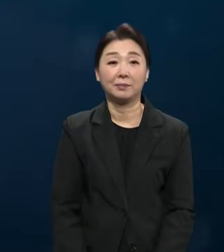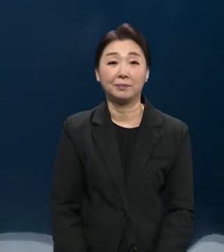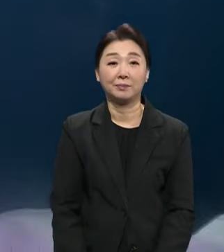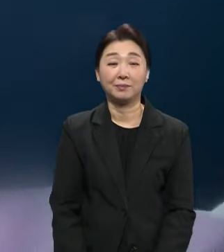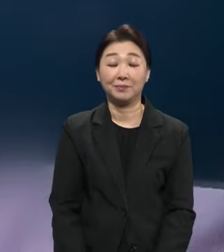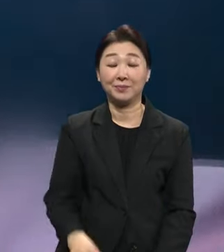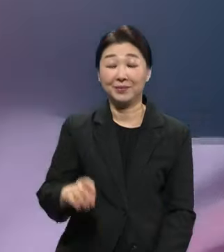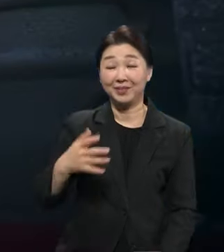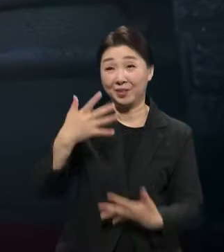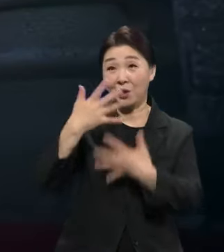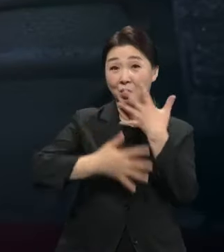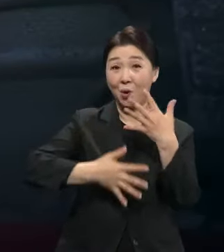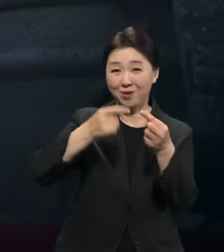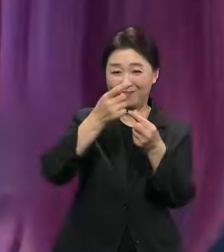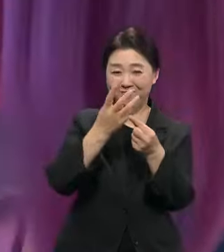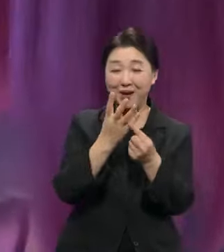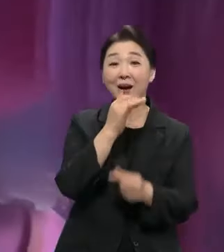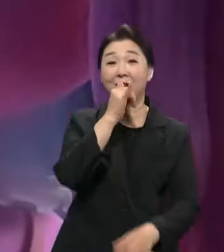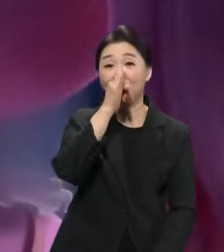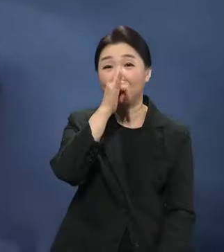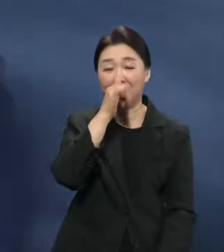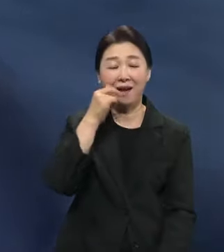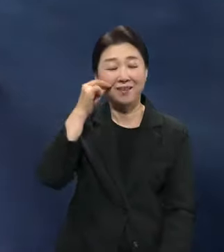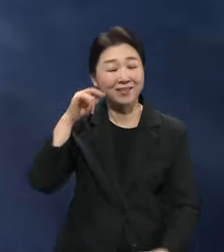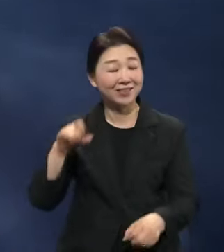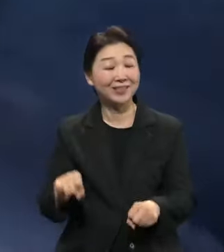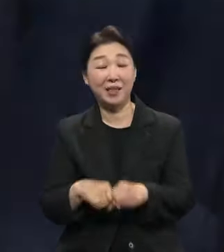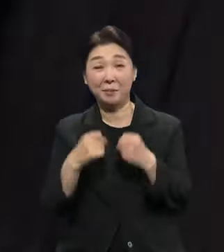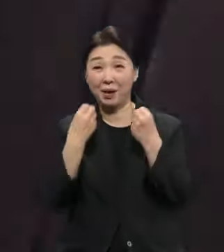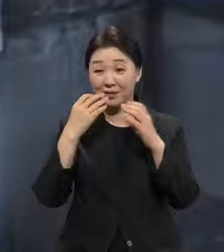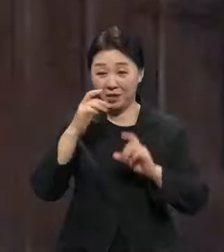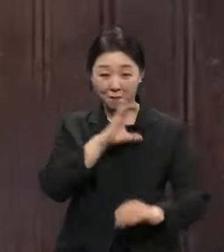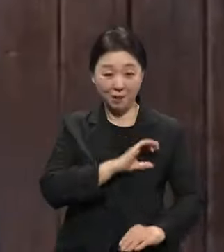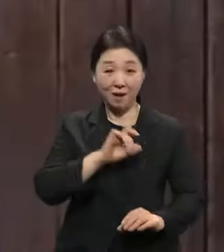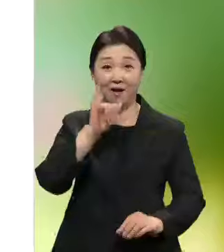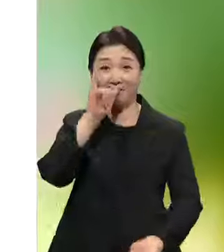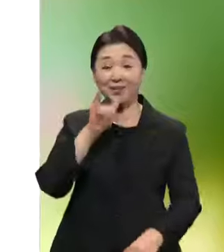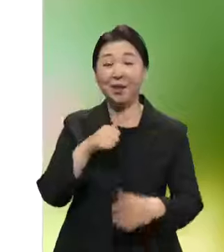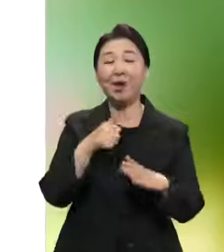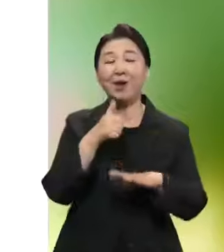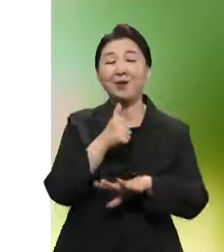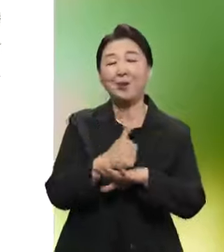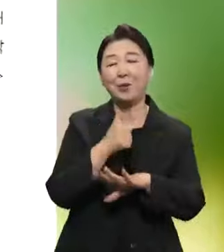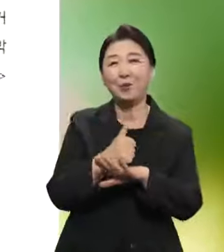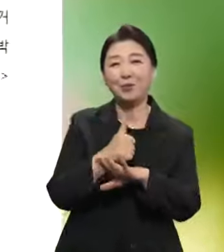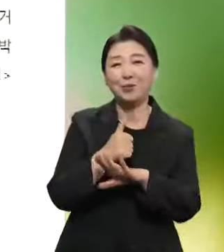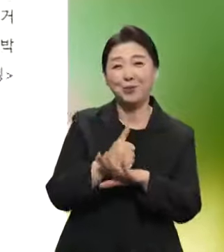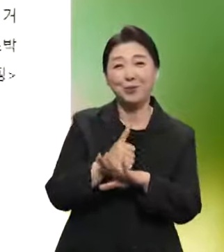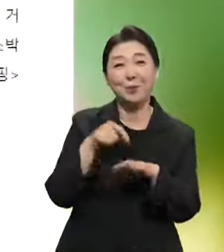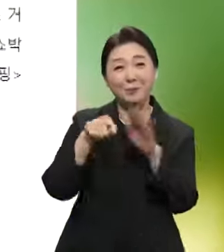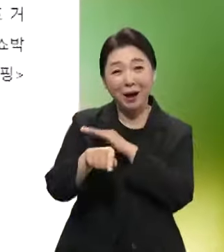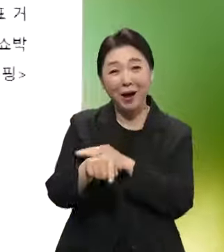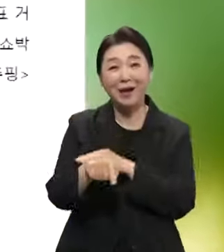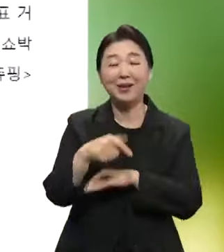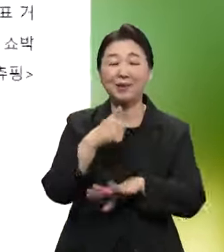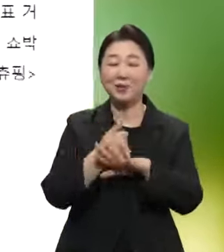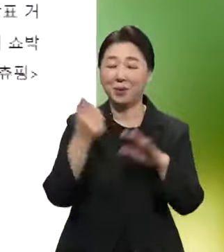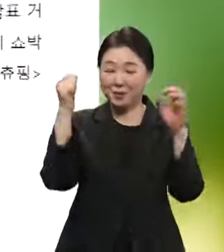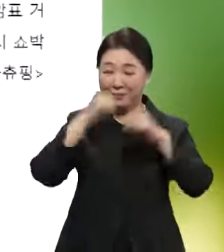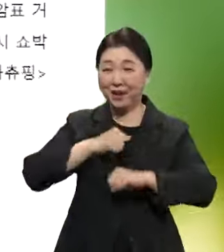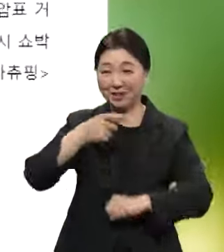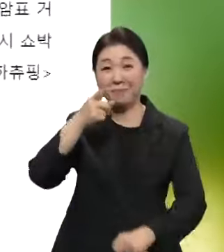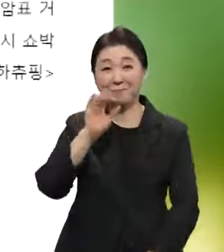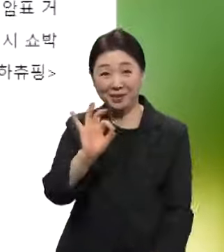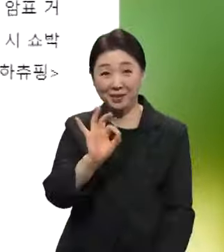티니핑 시리즈 폭발적인 인기에 새 캐릭터가 나올 때마다 지갑을 열게 된다는 의미로 파산핑 이런 별명이 붙을